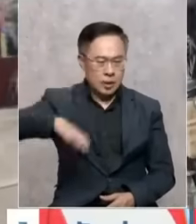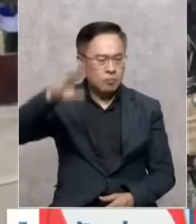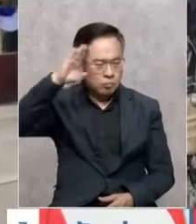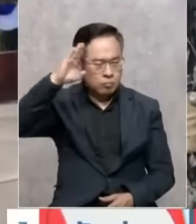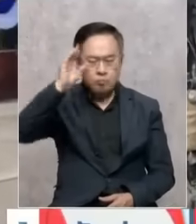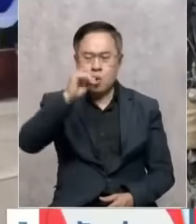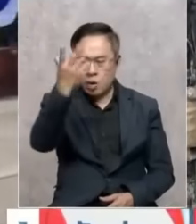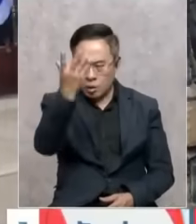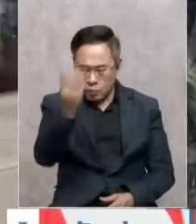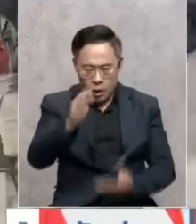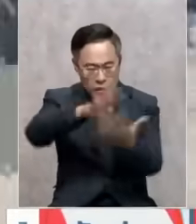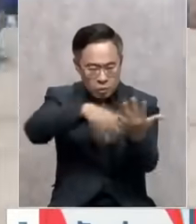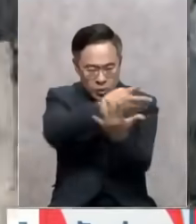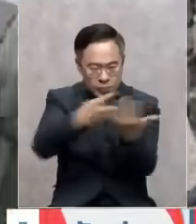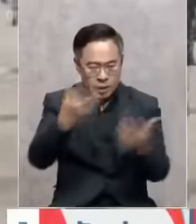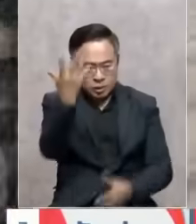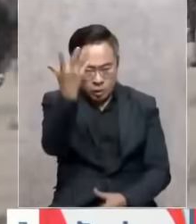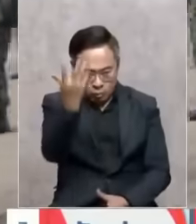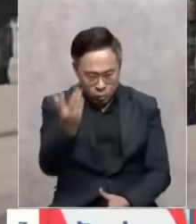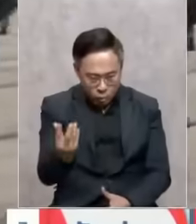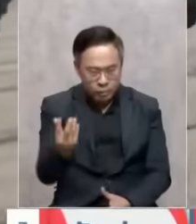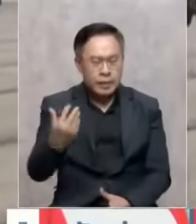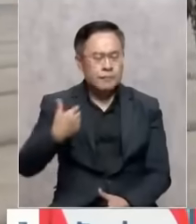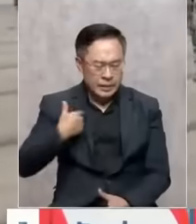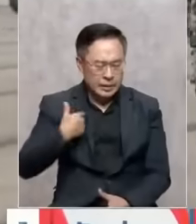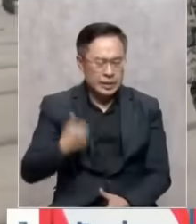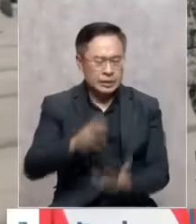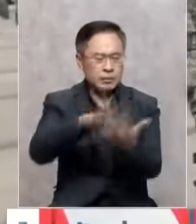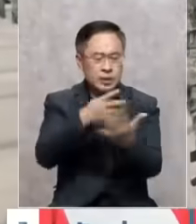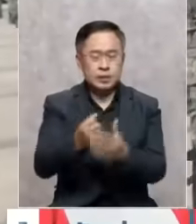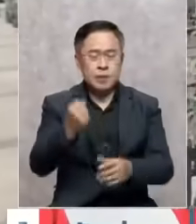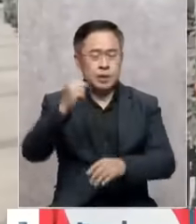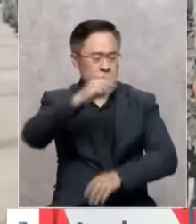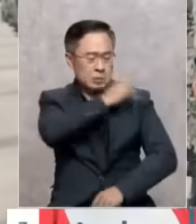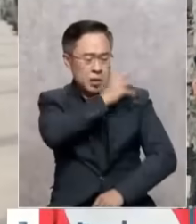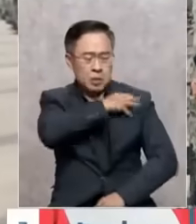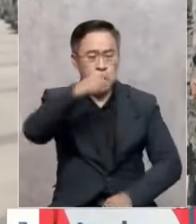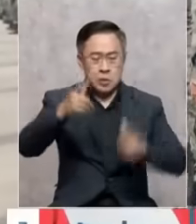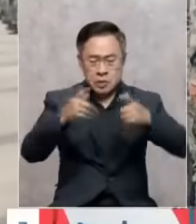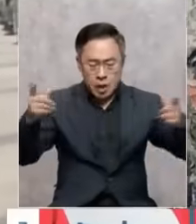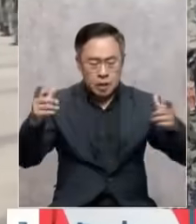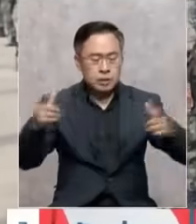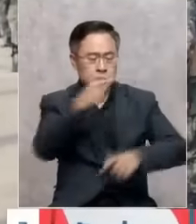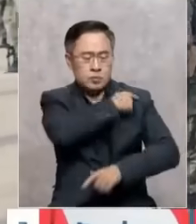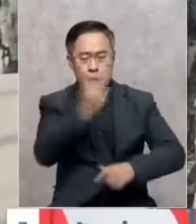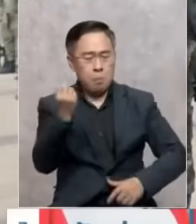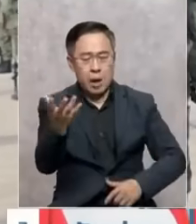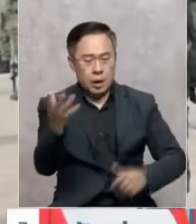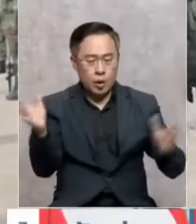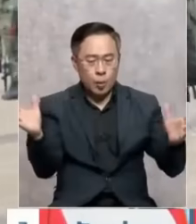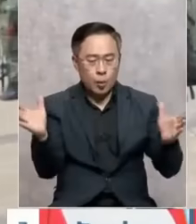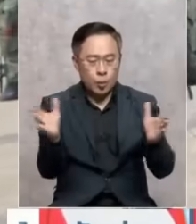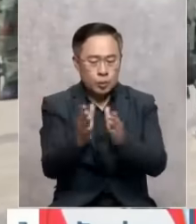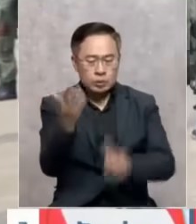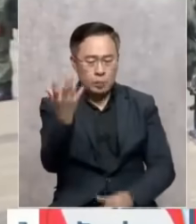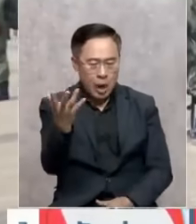อกอะไรนะเป็นครูผ่านมาทุกสังกัดแต่ต้องมาคุมกองทัพ คุณสุทินบอกเดิมก็หนักใจแต่ตอนนี้สบายใจฮะเพราะว่